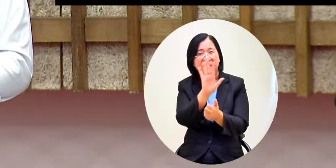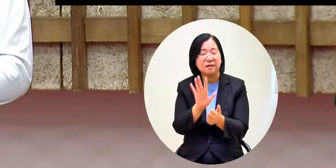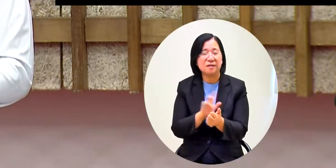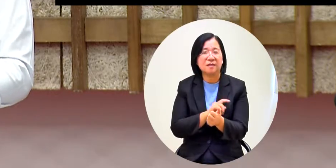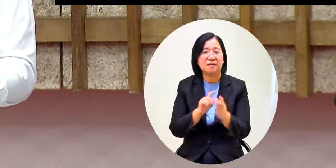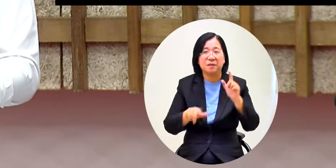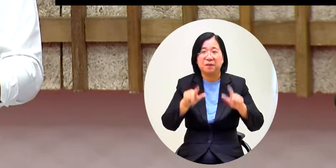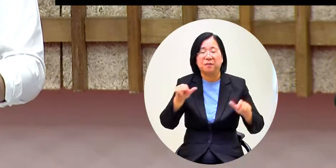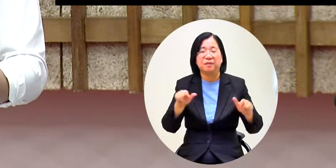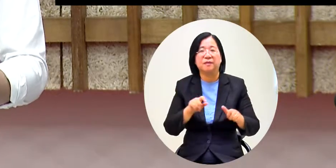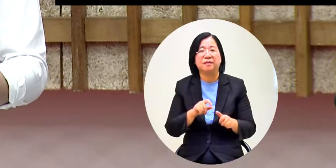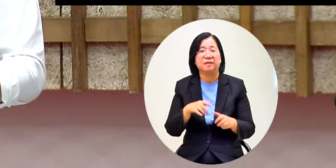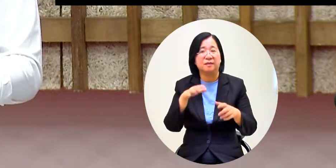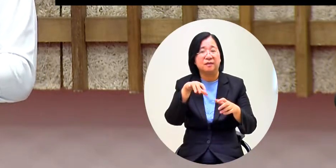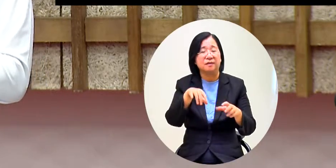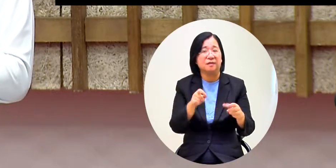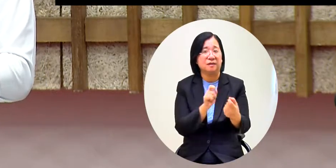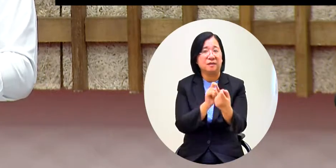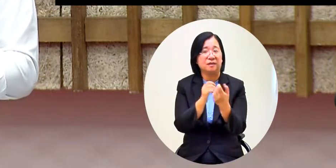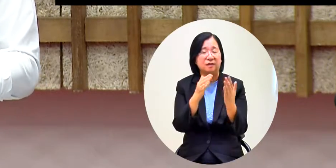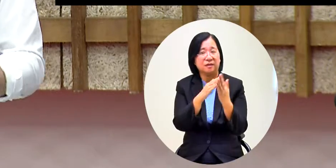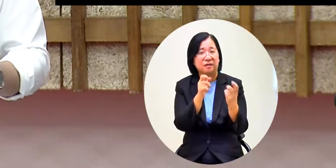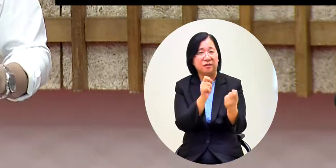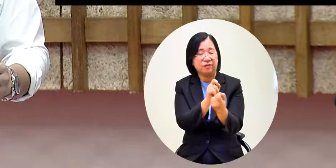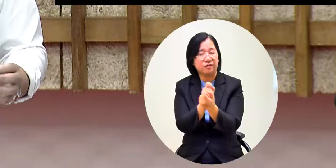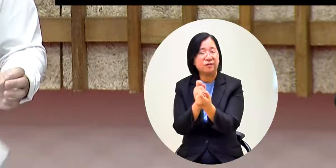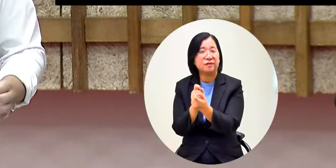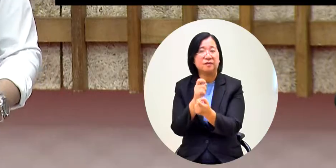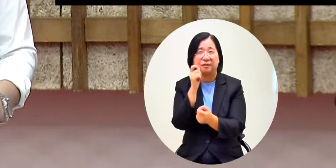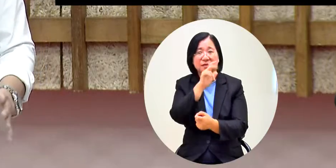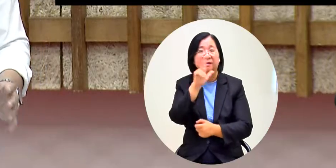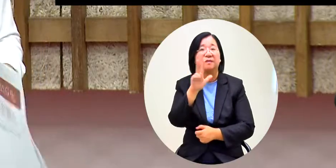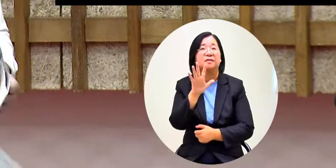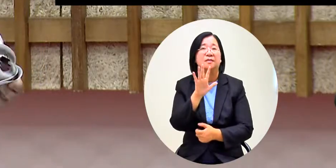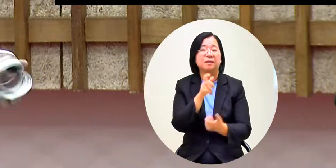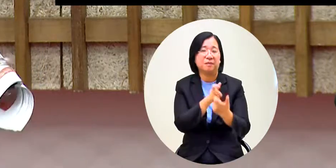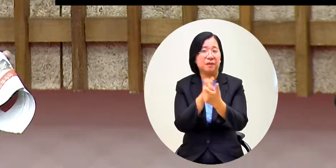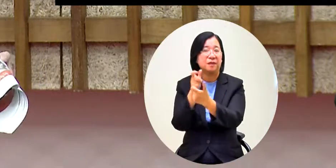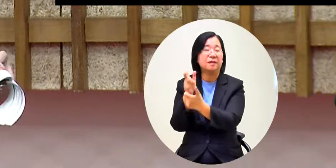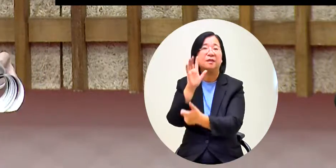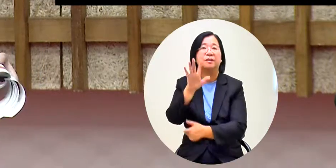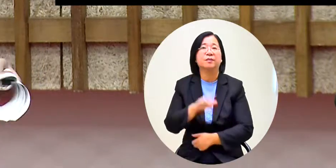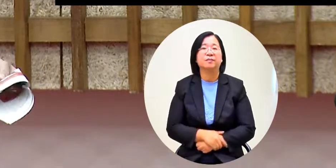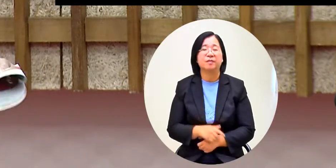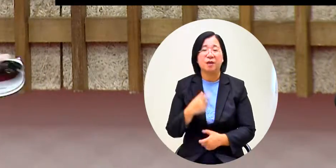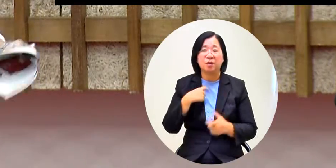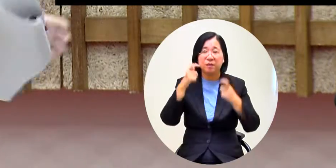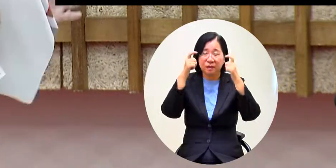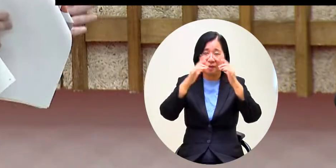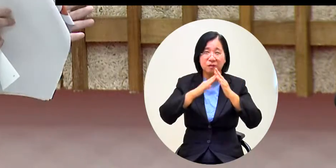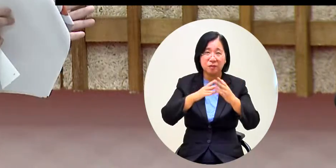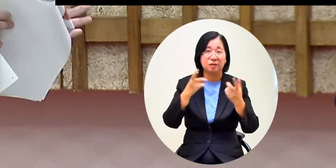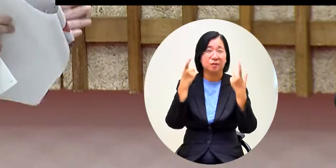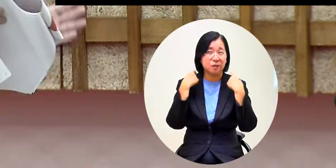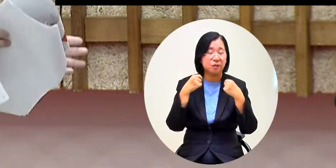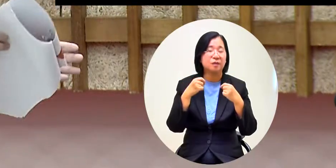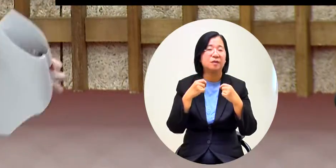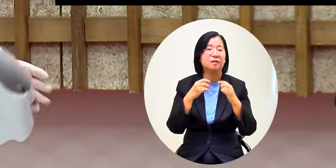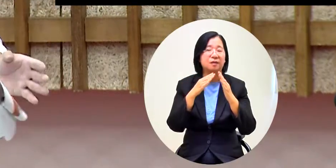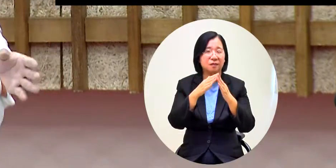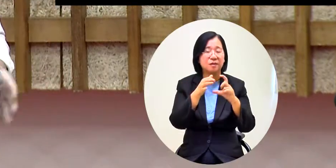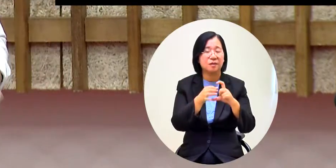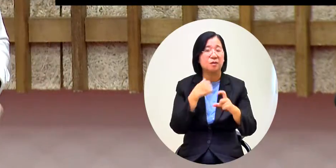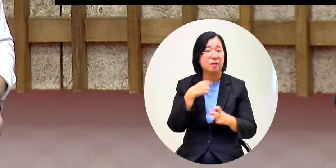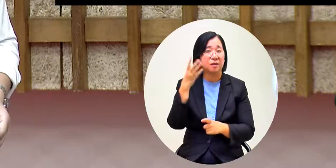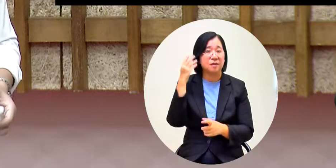属于当地的特色。我们看下一页。当然，我们在高雄市原市区，讲真的，因为当时的资源比较